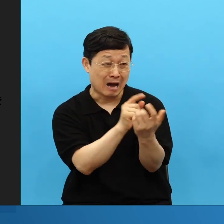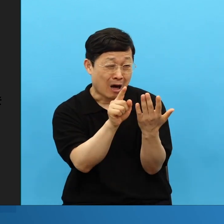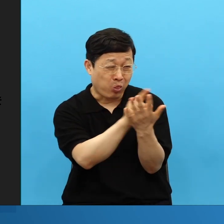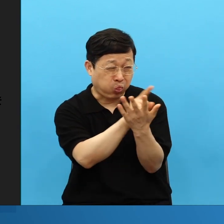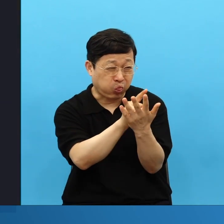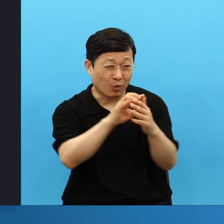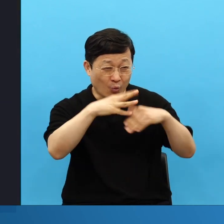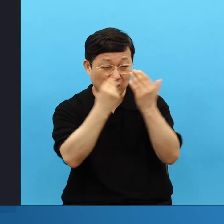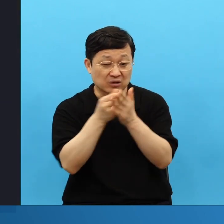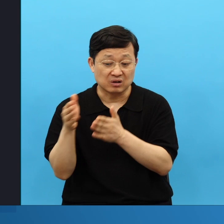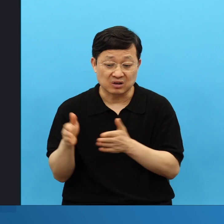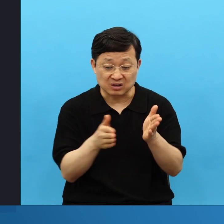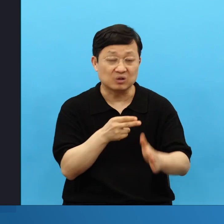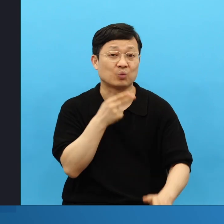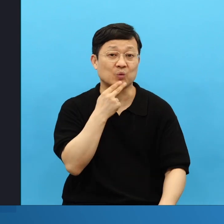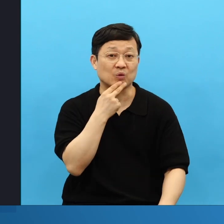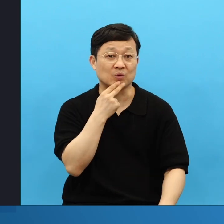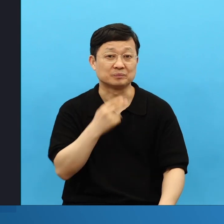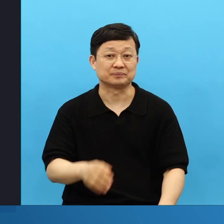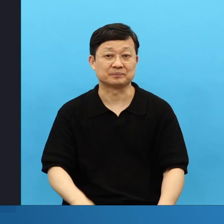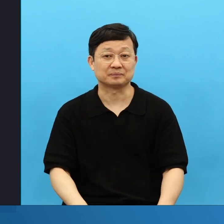있었다.